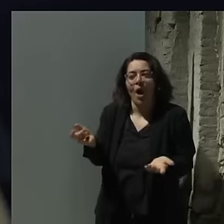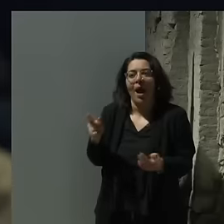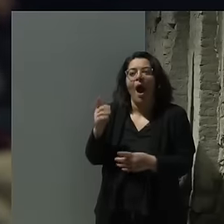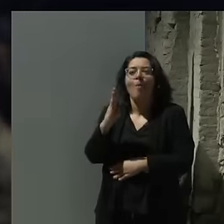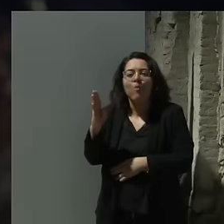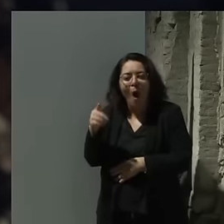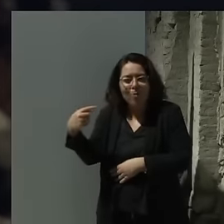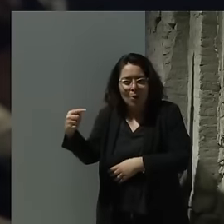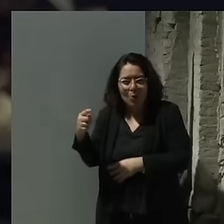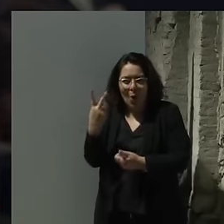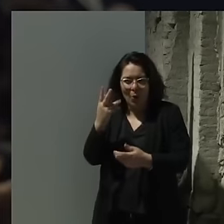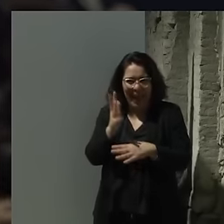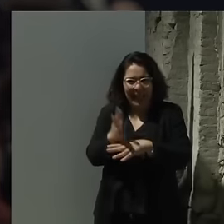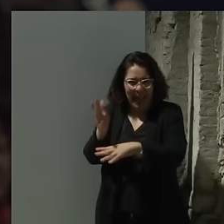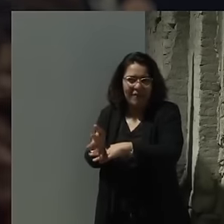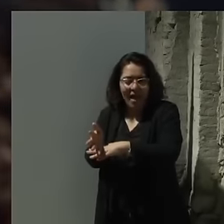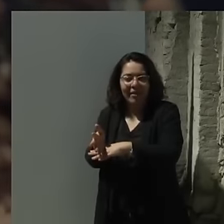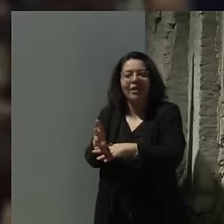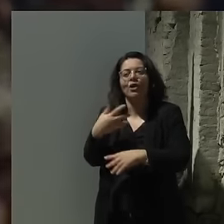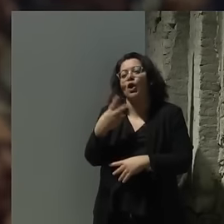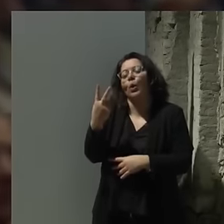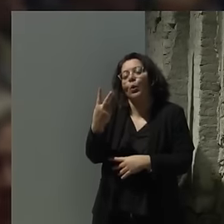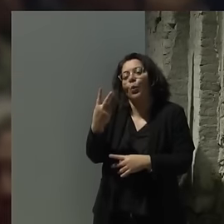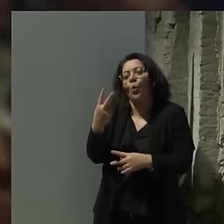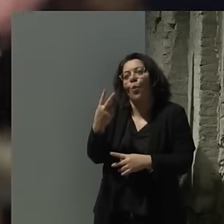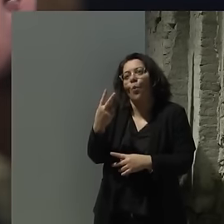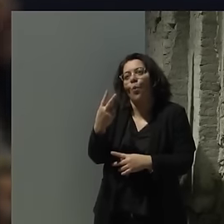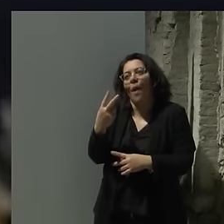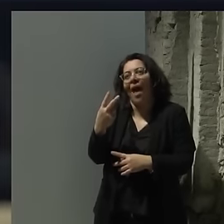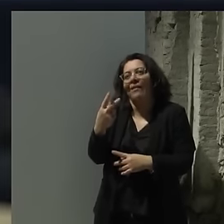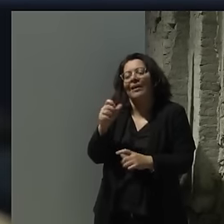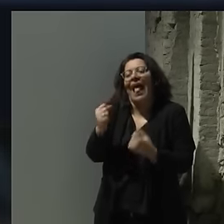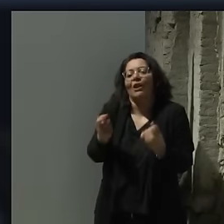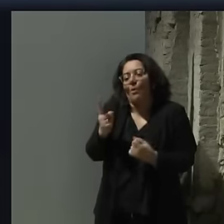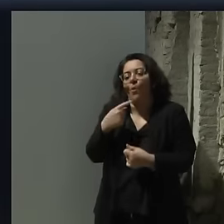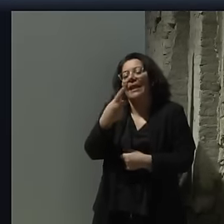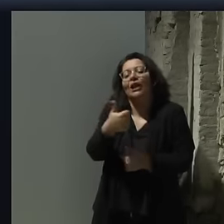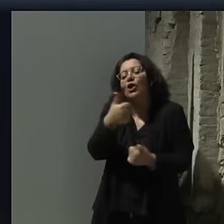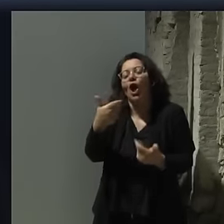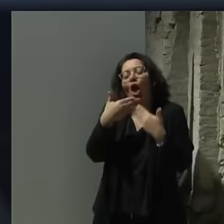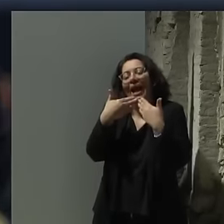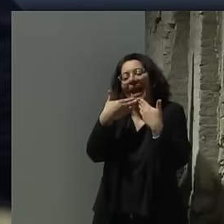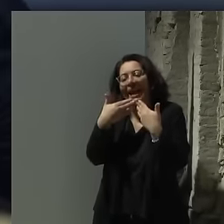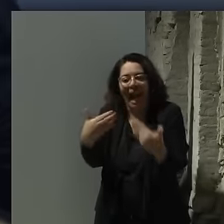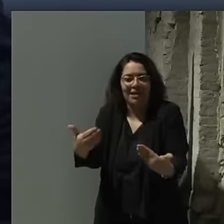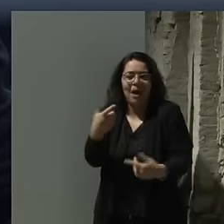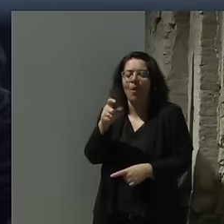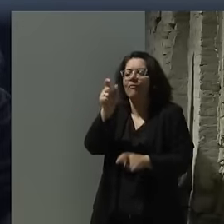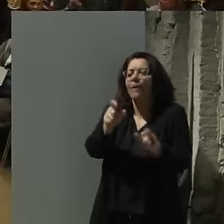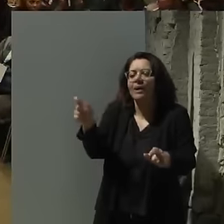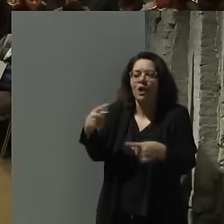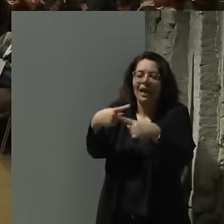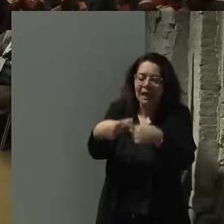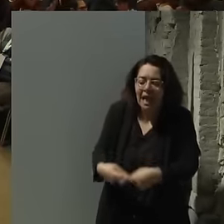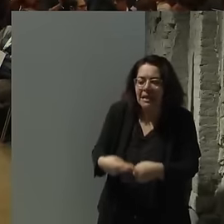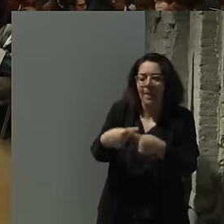ci sia soltanto una parola da dire, la parola grazie per il modo con il quale si sono messi in gioco con noi